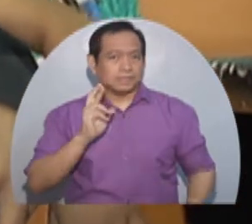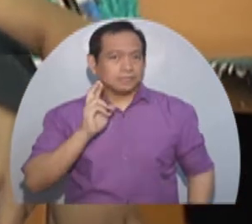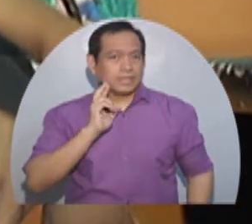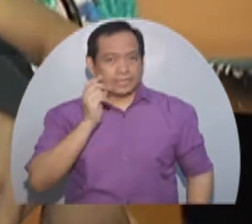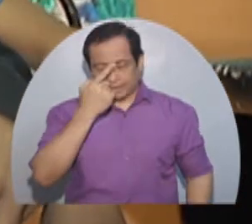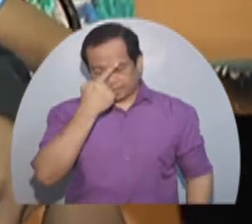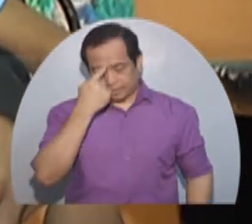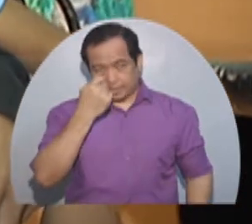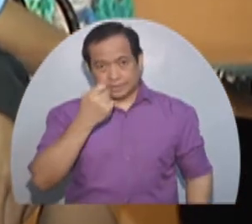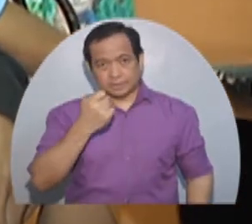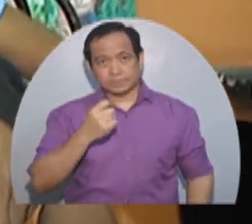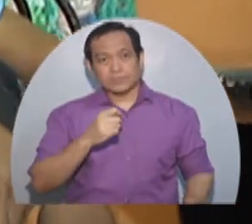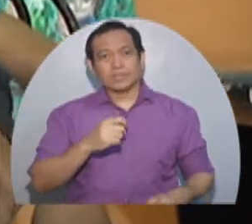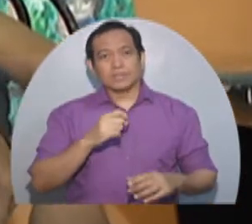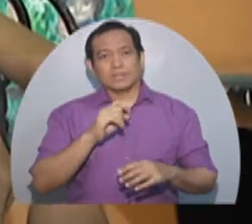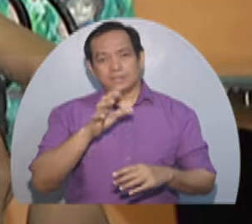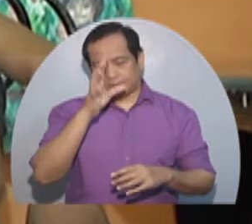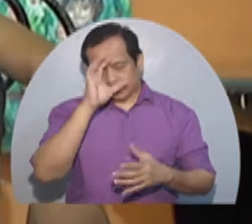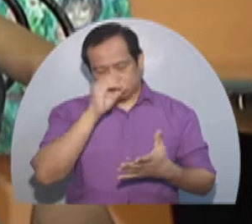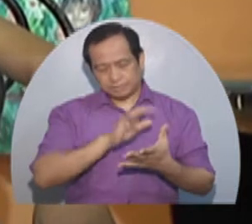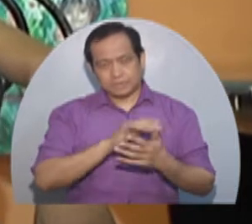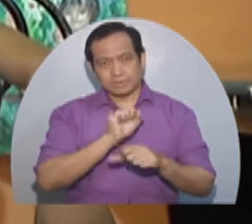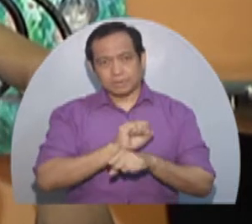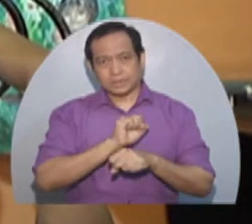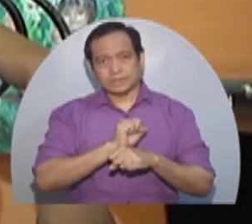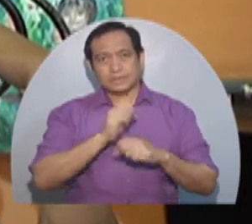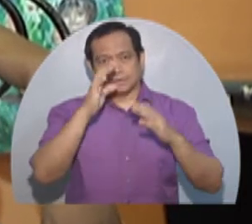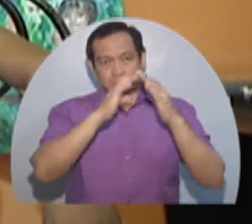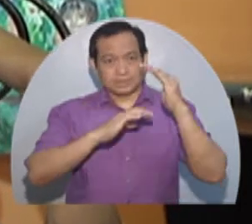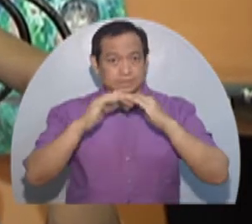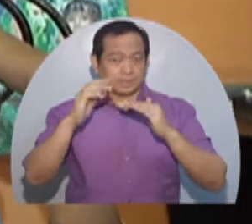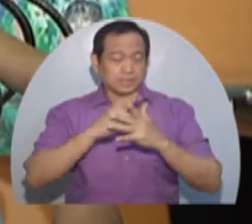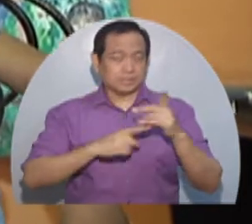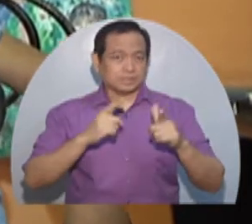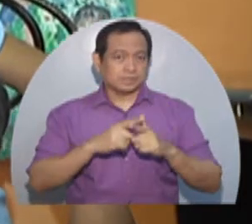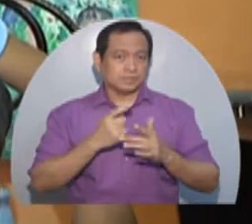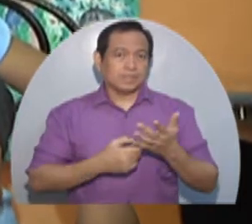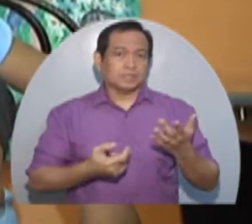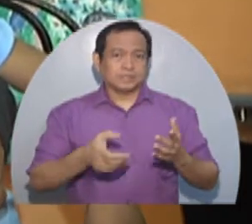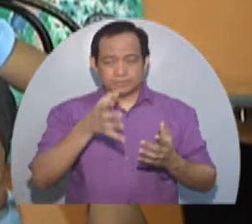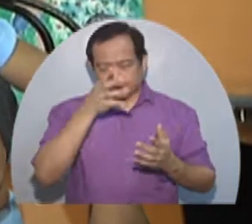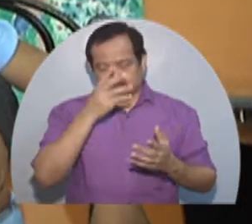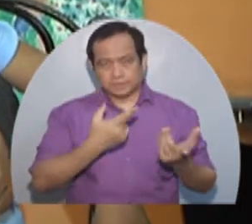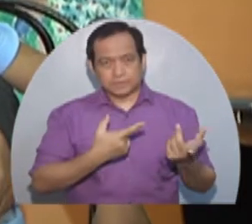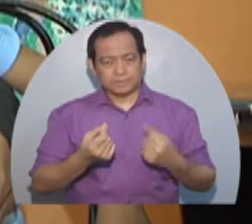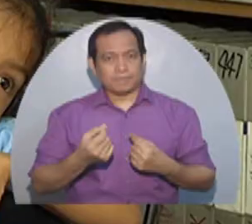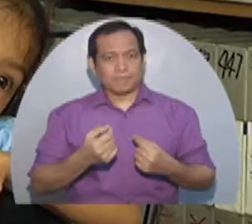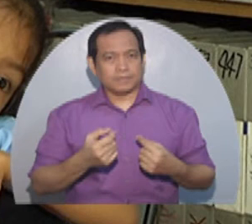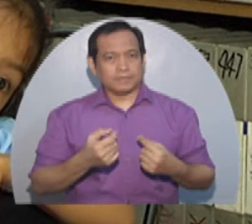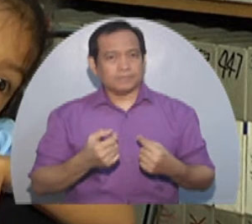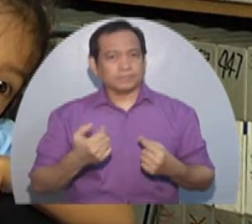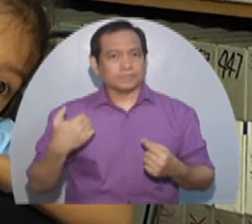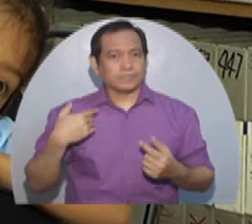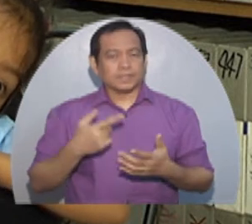pagpapagamot ni Rihanna dahil pagtatrabaho lang sa construction site ang ginagawa ng ama ni Rihanna. Ngayon po ang